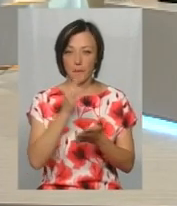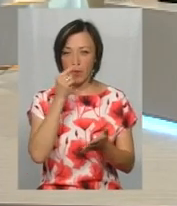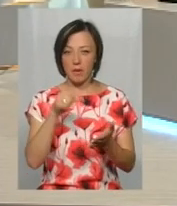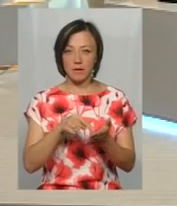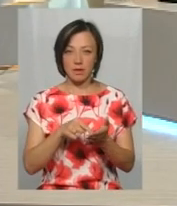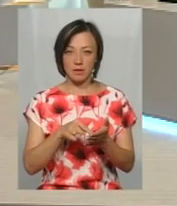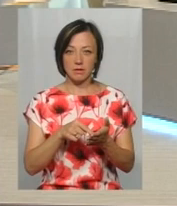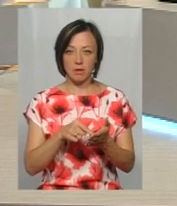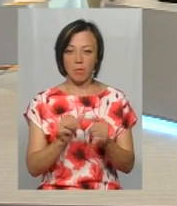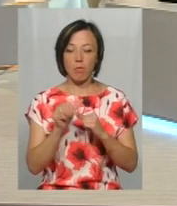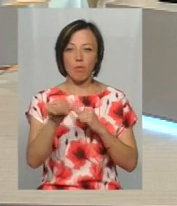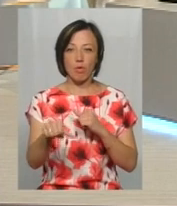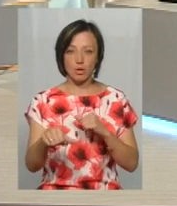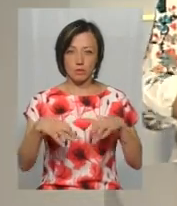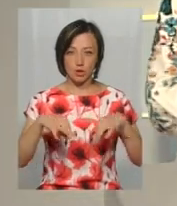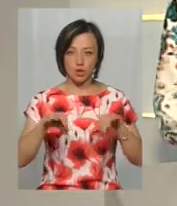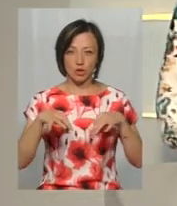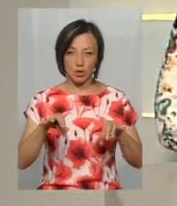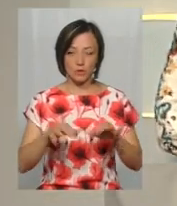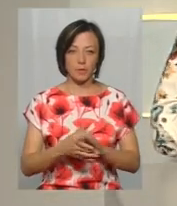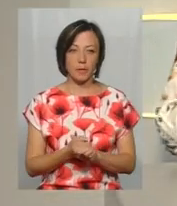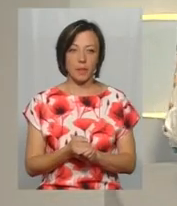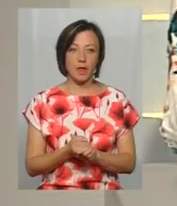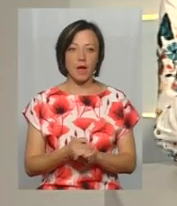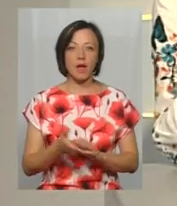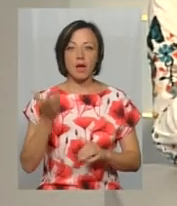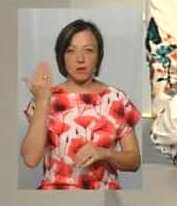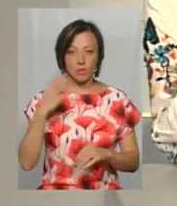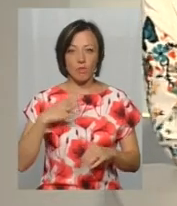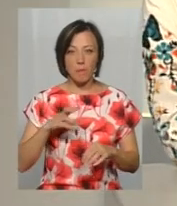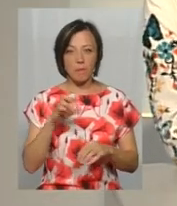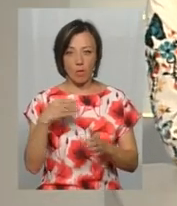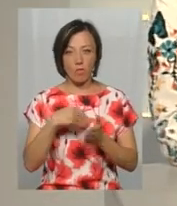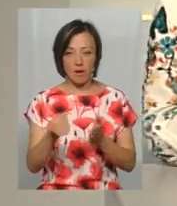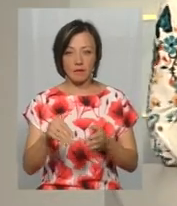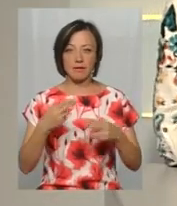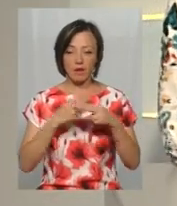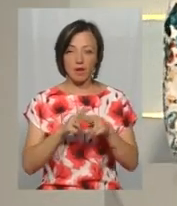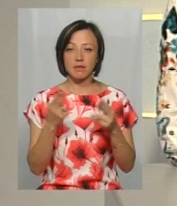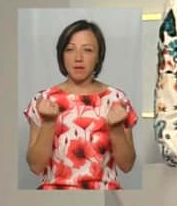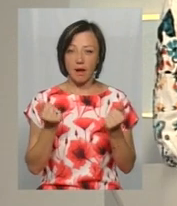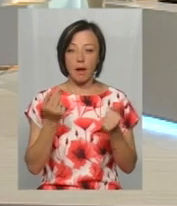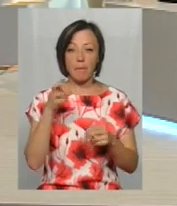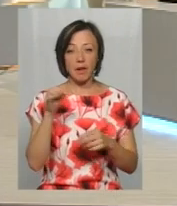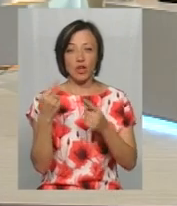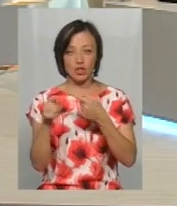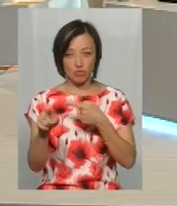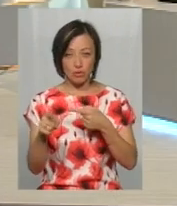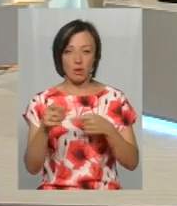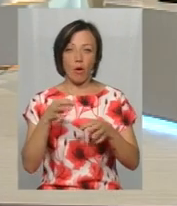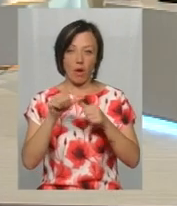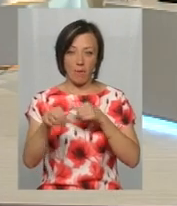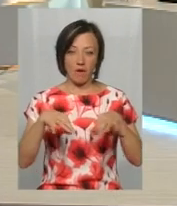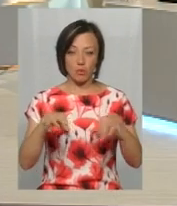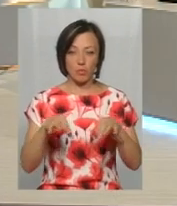попадати поза машину. І тоді доводилося, при встановленні таких контейнерів, доводилося купляти відповідну і техніку. І відповідно окремий автомобіль.